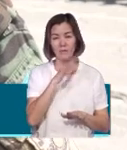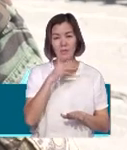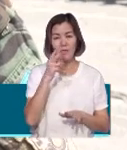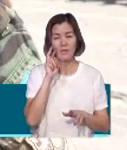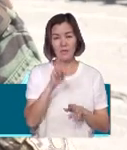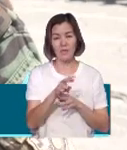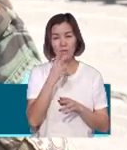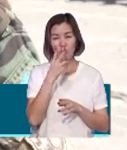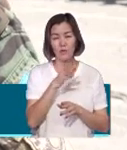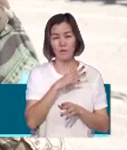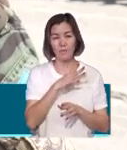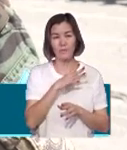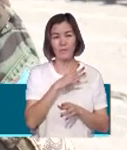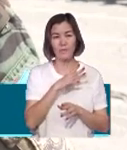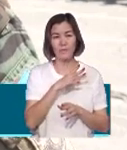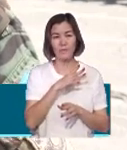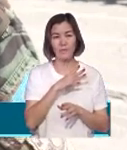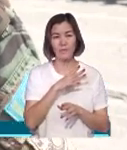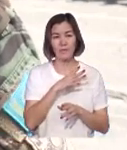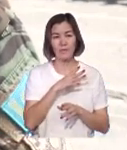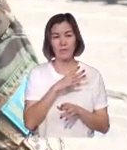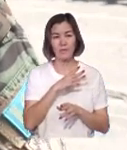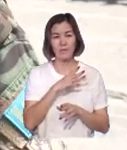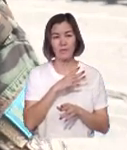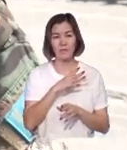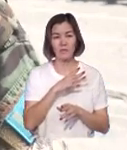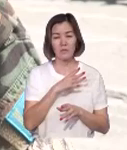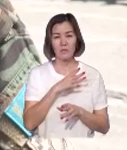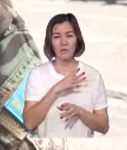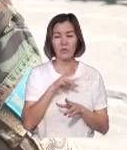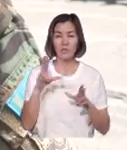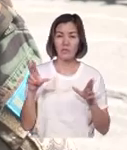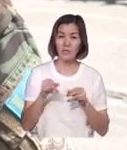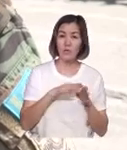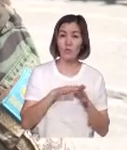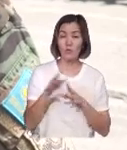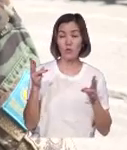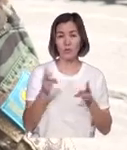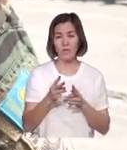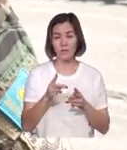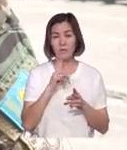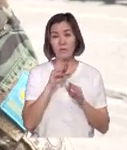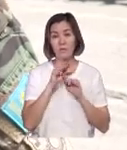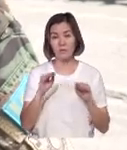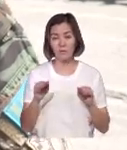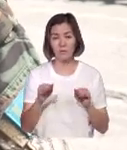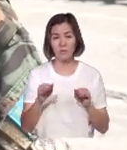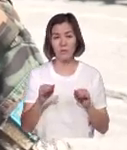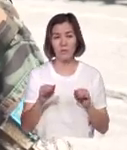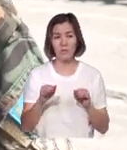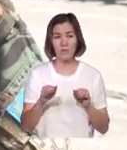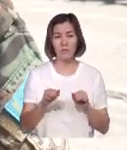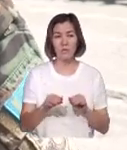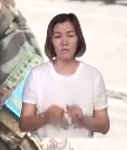көріп сол аталар көрсе, сарбаздар ант қабылдап тұр, ол анттарына берік болсын, отанымыз тек қана тыныш болсын, қару-жарақ тек қана